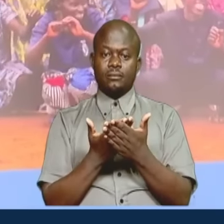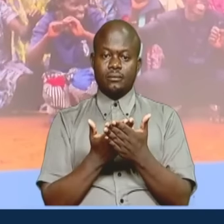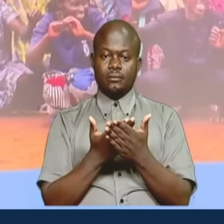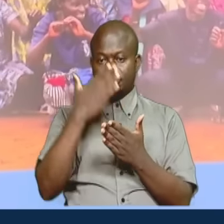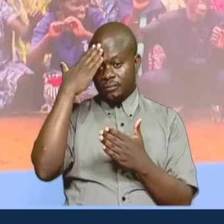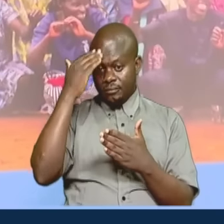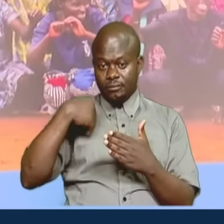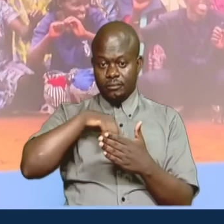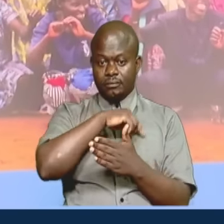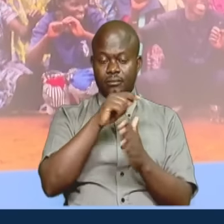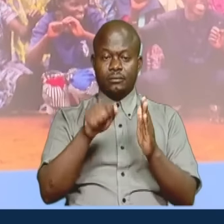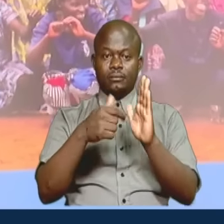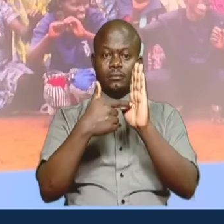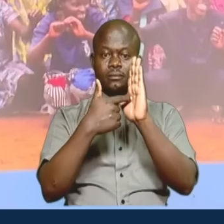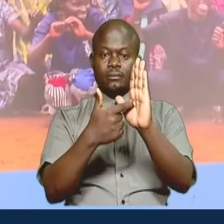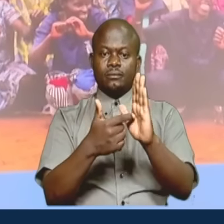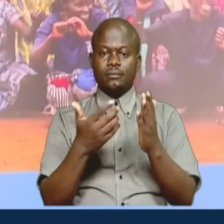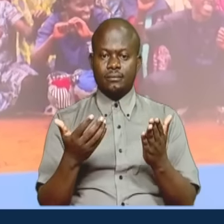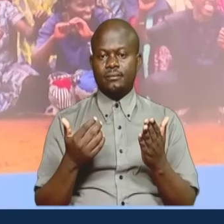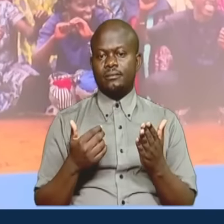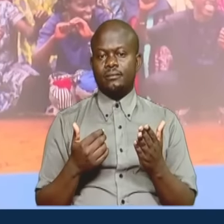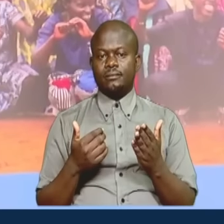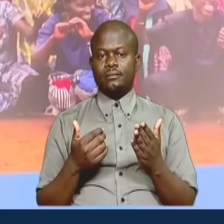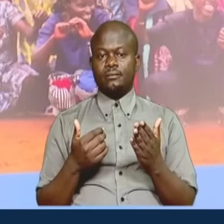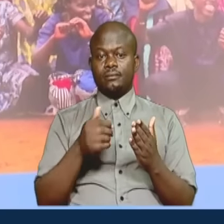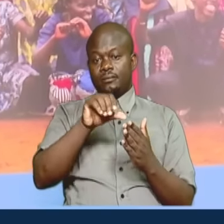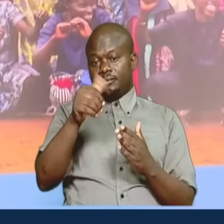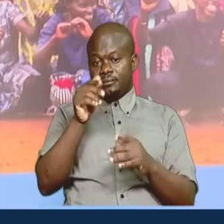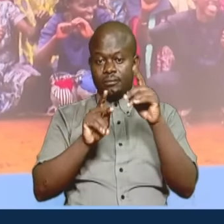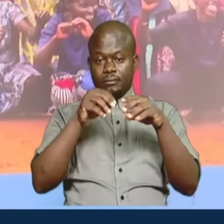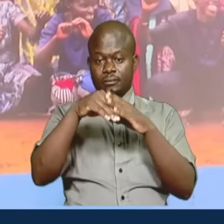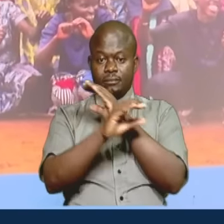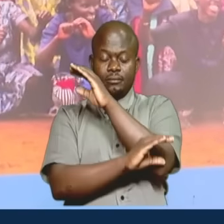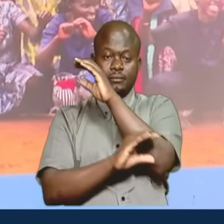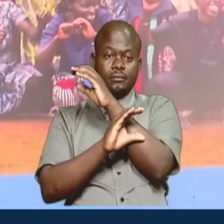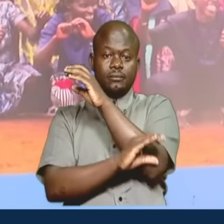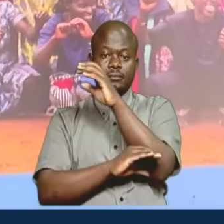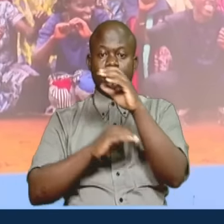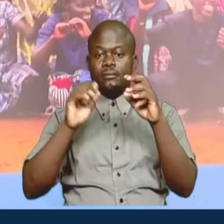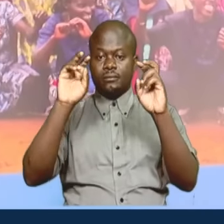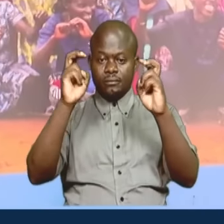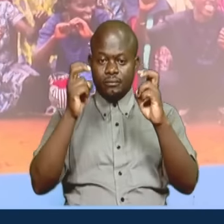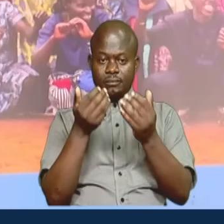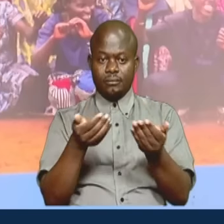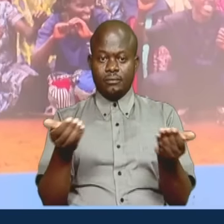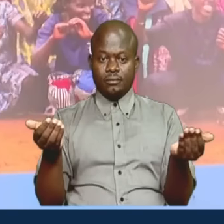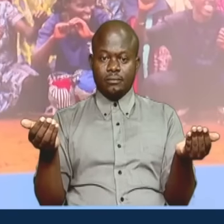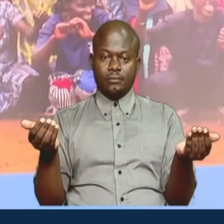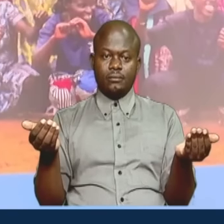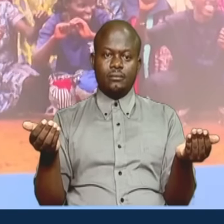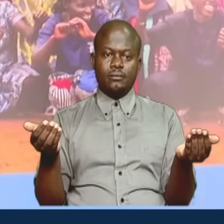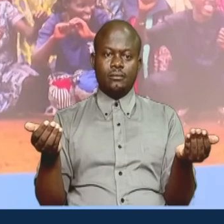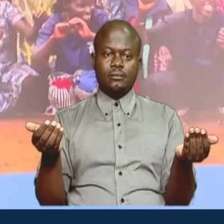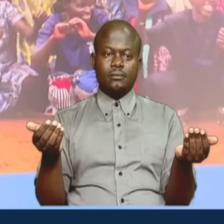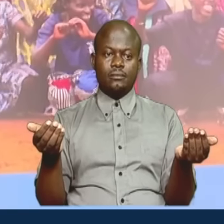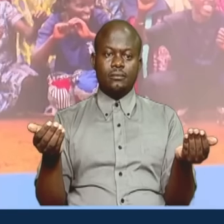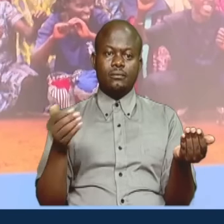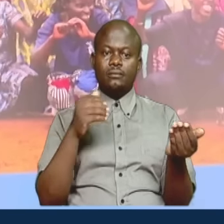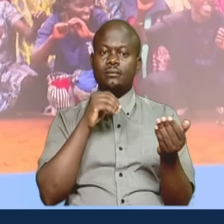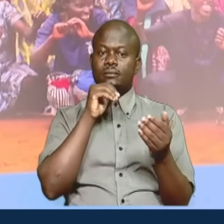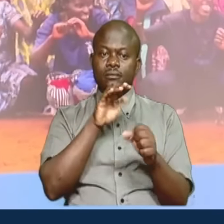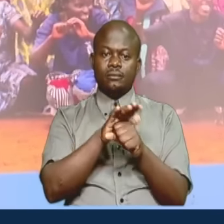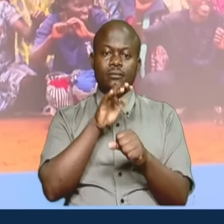ngo twereke abandi bantu muri iki gihugu ko abana baba badakunze